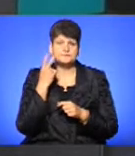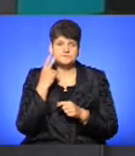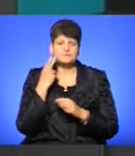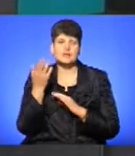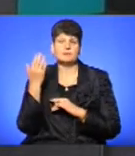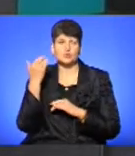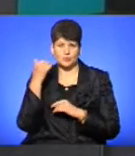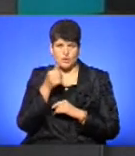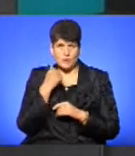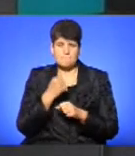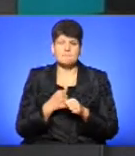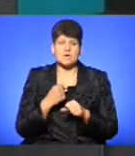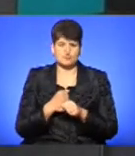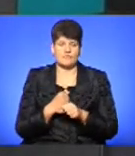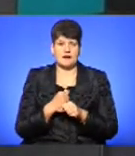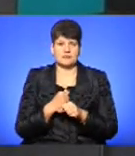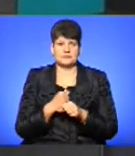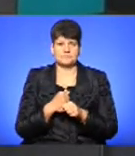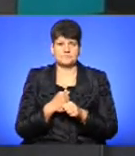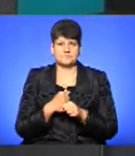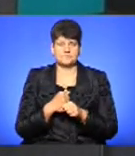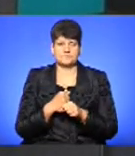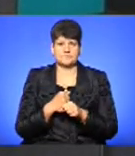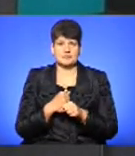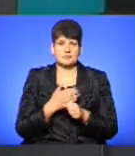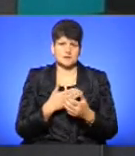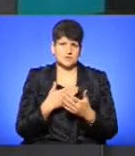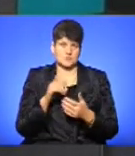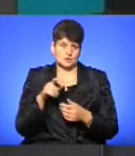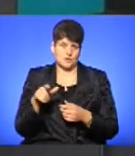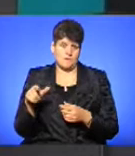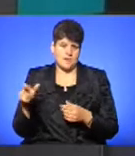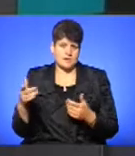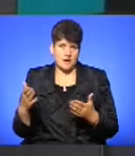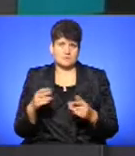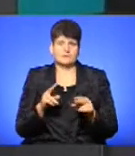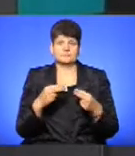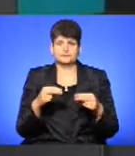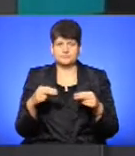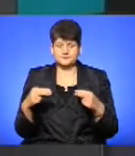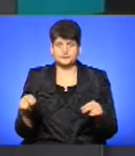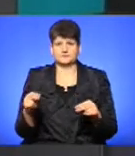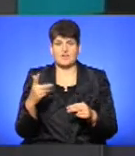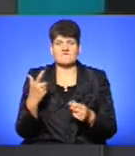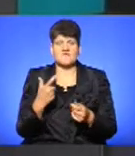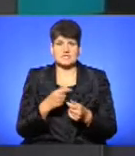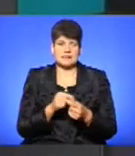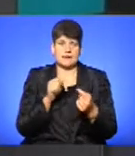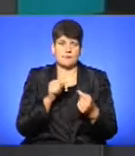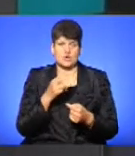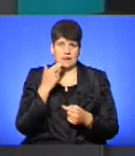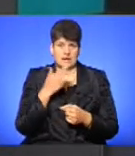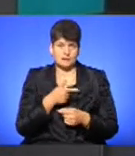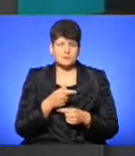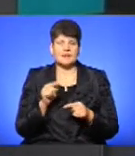роки працювали, скажімо, з громадянами, і, відповідно, вони реалізовували і продавали вакцину проти грипу. Там